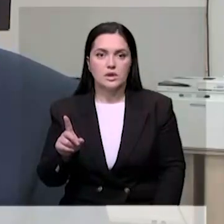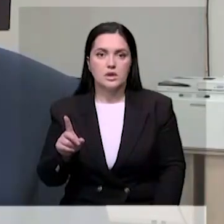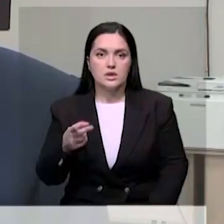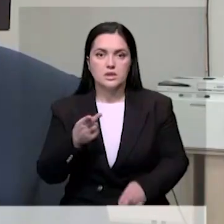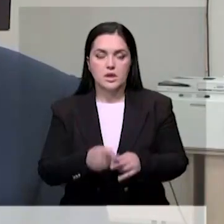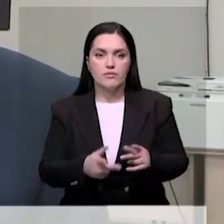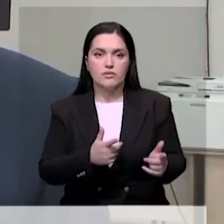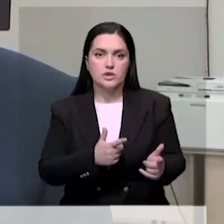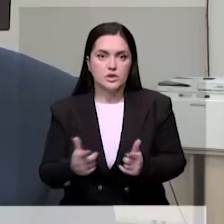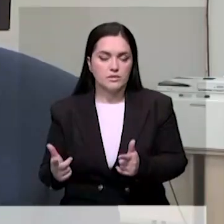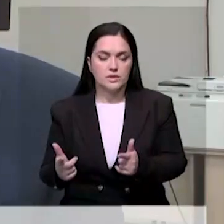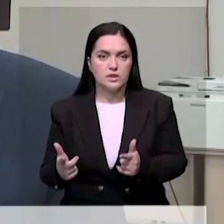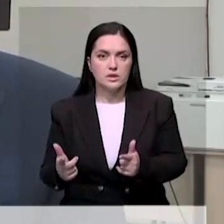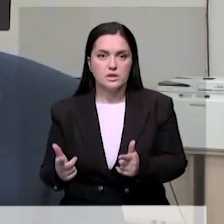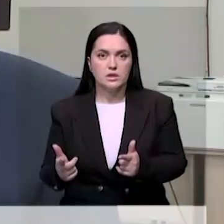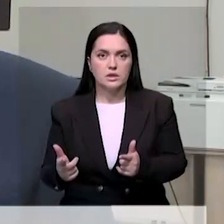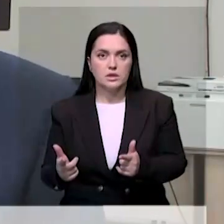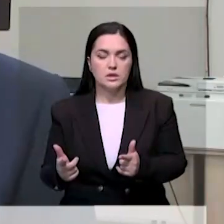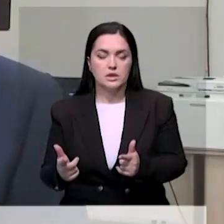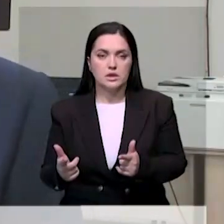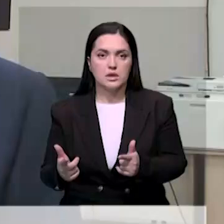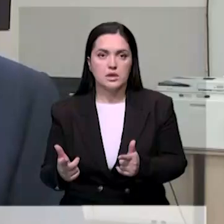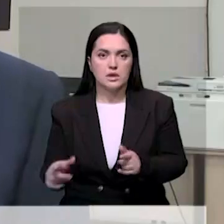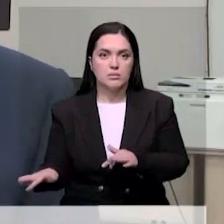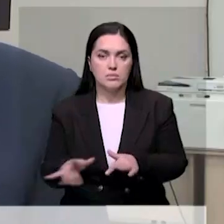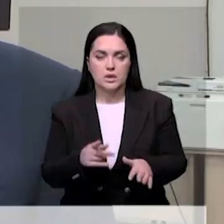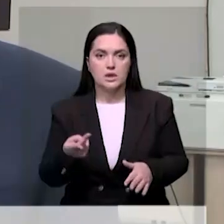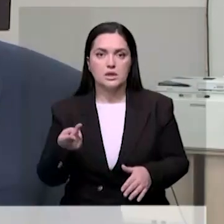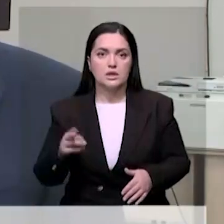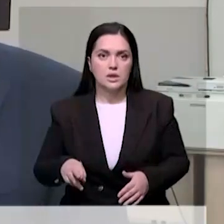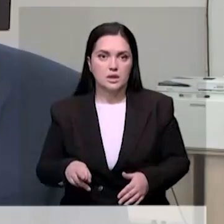объекты. В том числе предпринимаются меры для